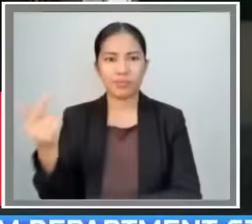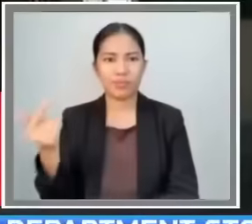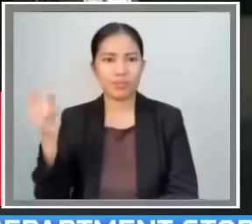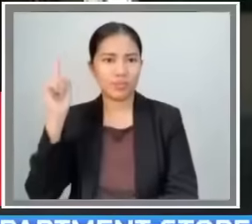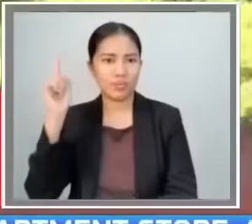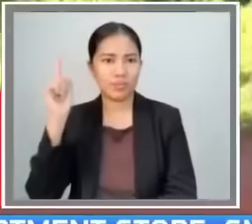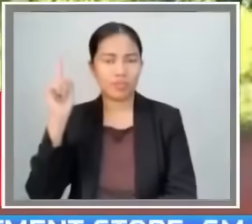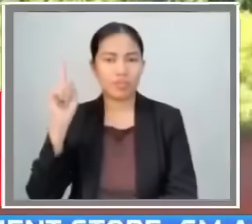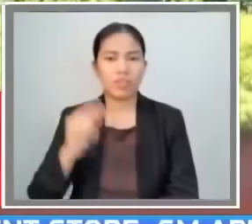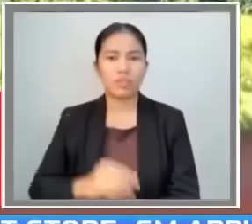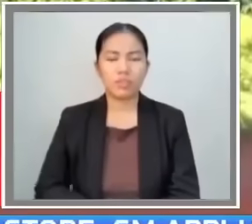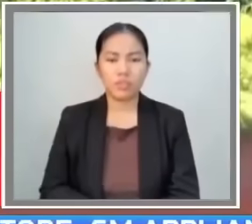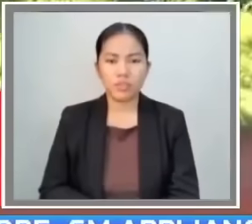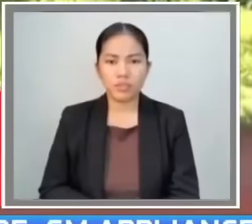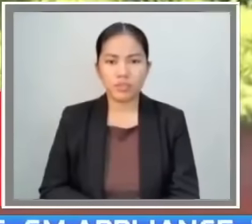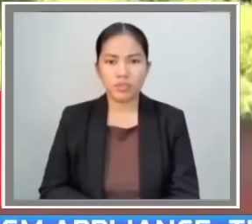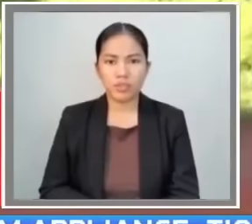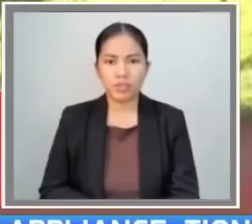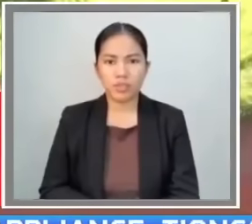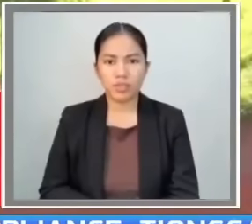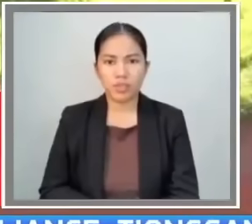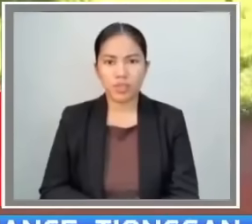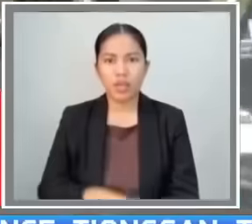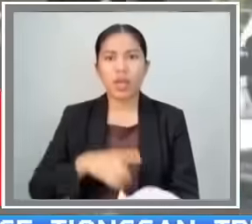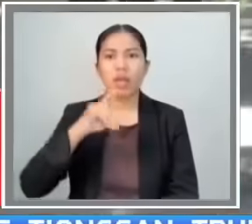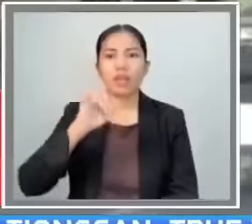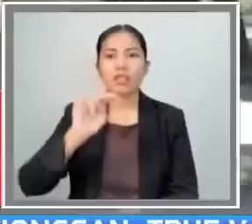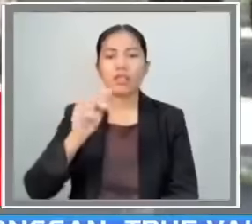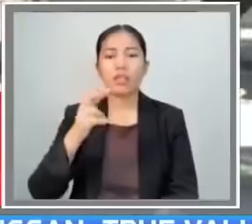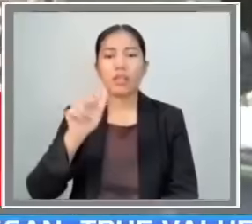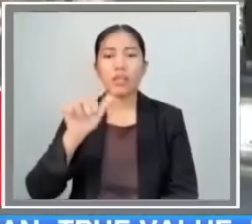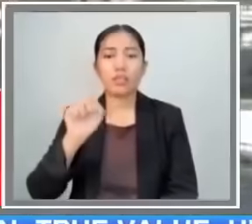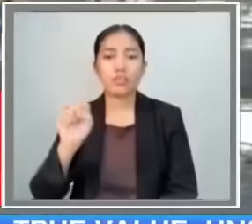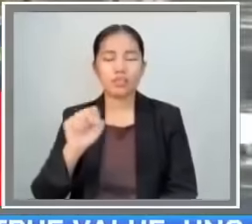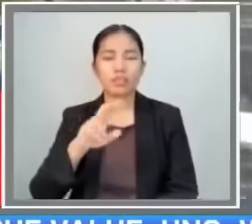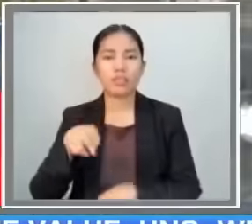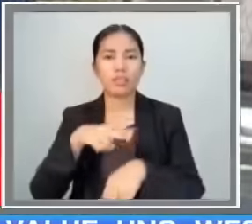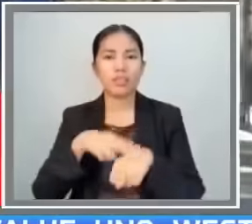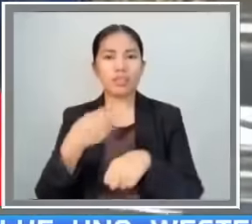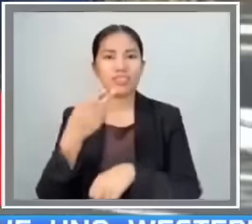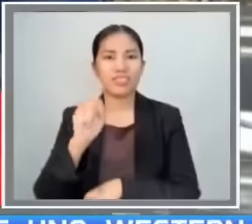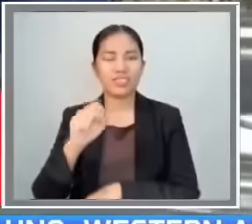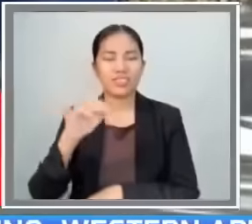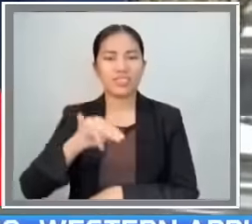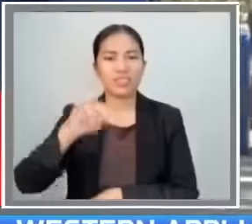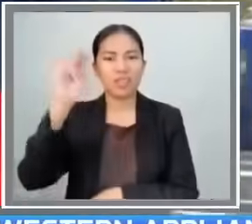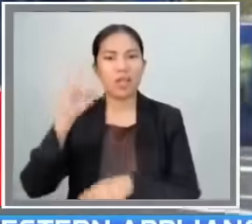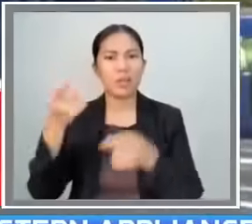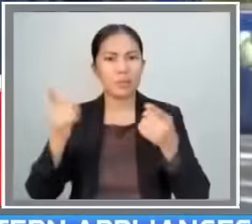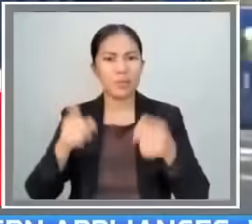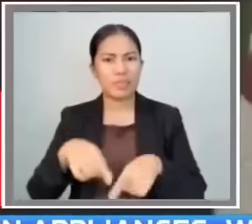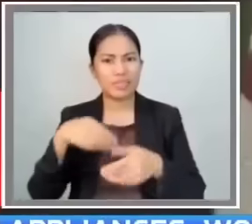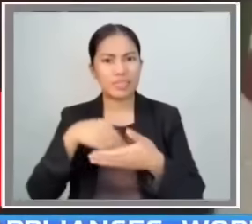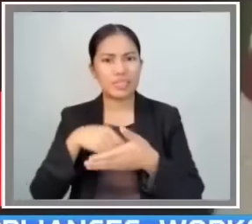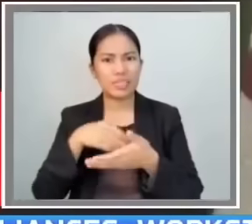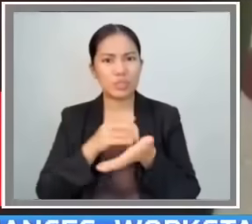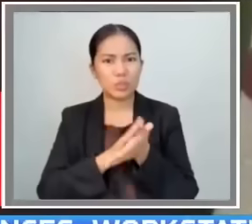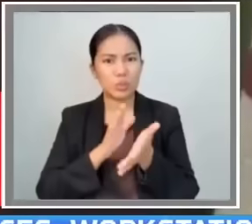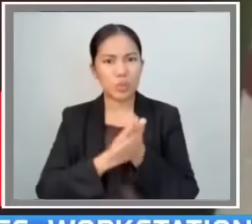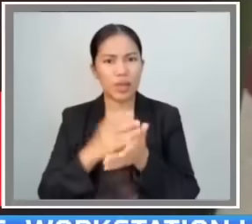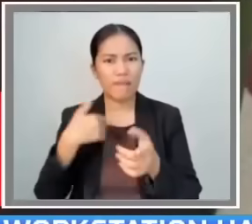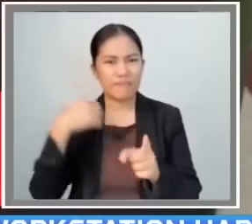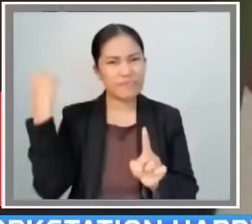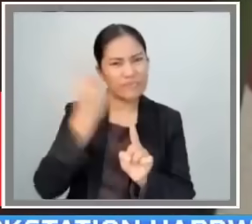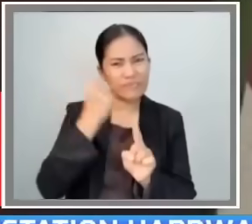Naka-high alert ngayon ang Dingras National High School sa Ilocos Norte kasunod ng insidente ng pananaksak sa loob ng eskwelahan. Ayon sa mga